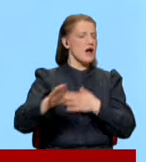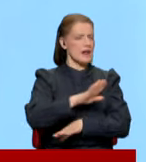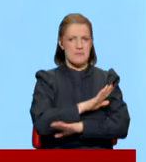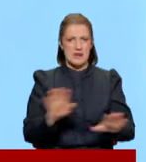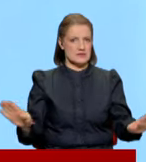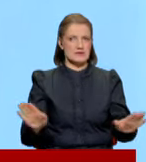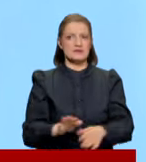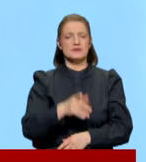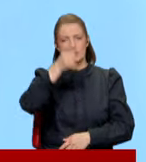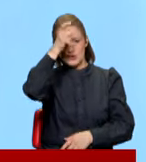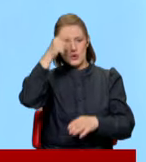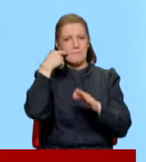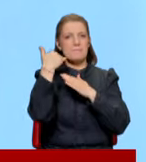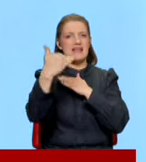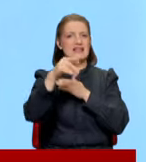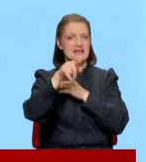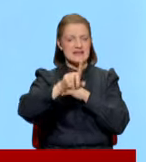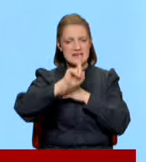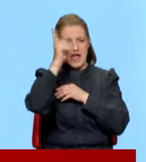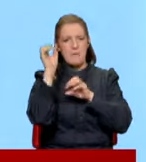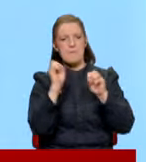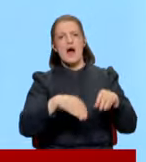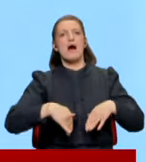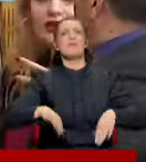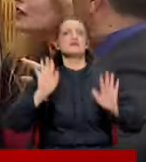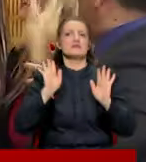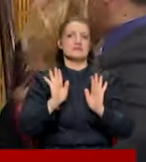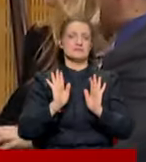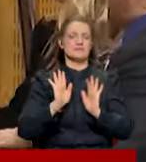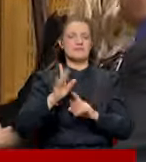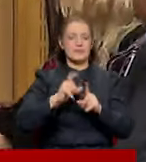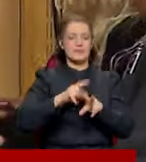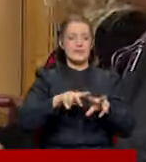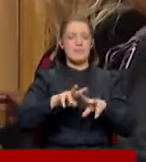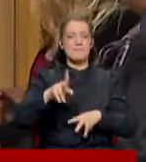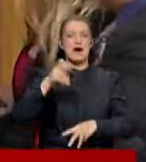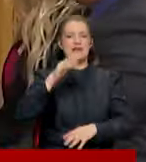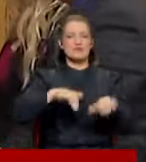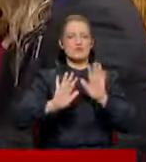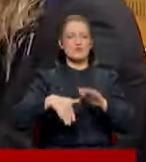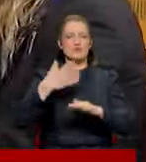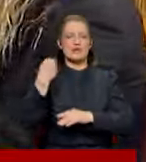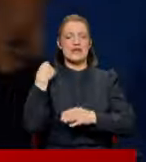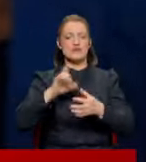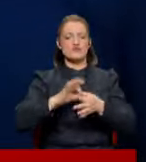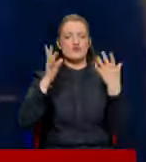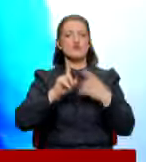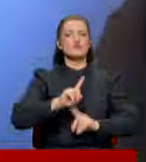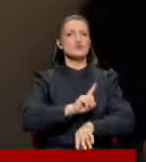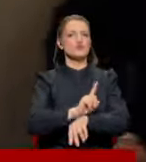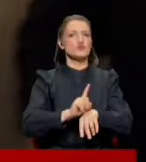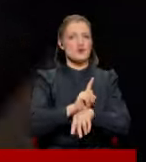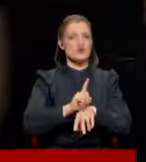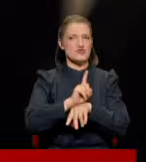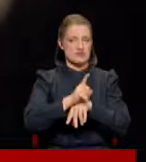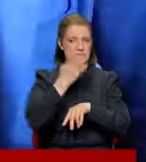ayrılamazsın Türk milletini yalnız bırakamazsın den Parti seçim sonrasına yönelik yeni çözüm süreci çağrılarının dozunu